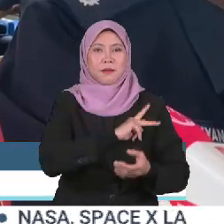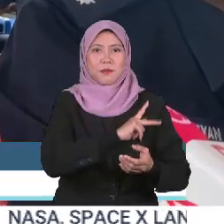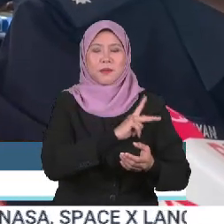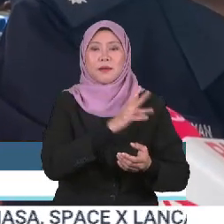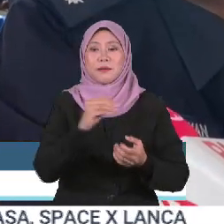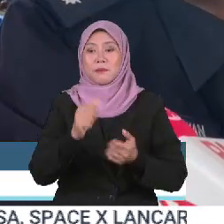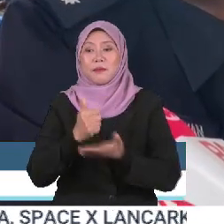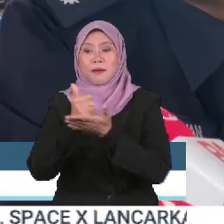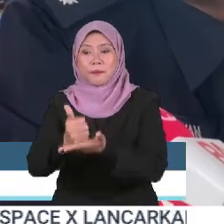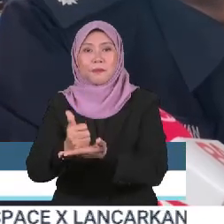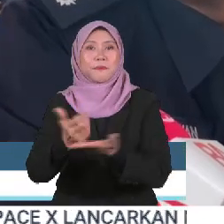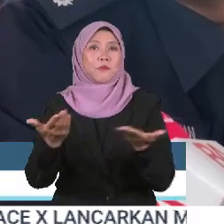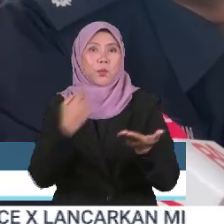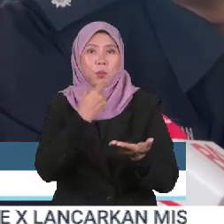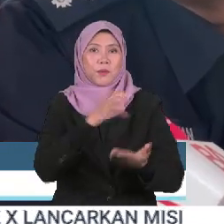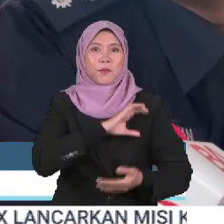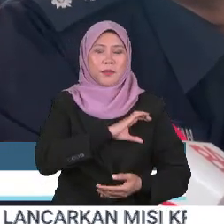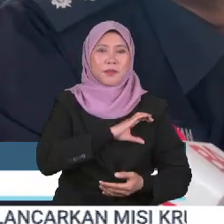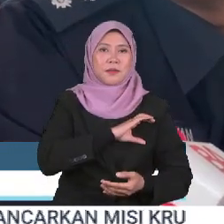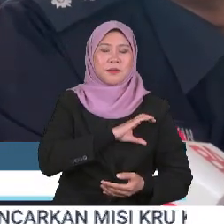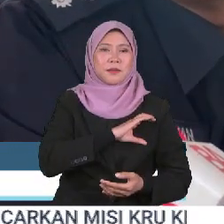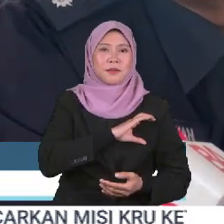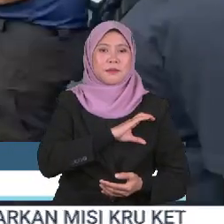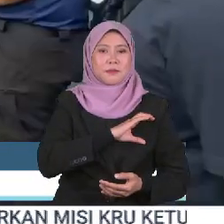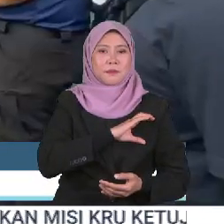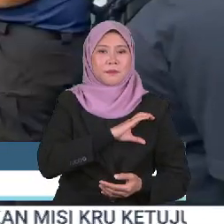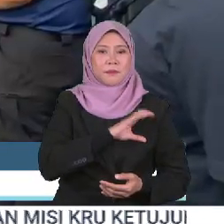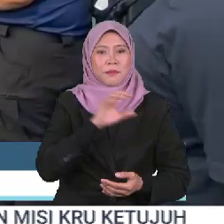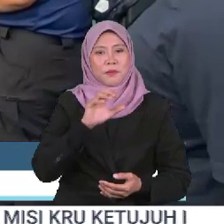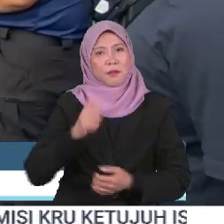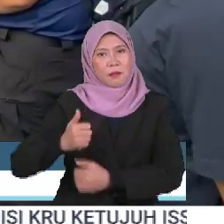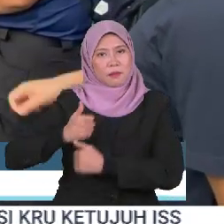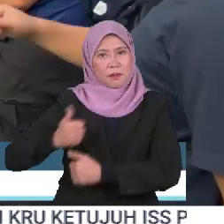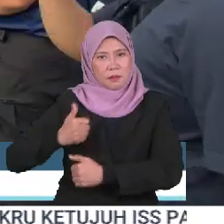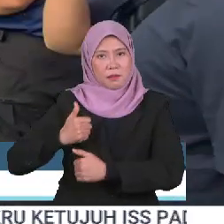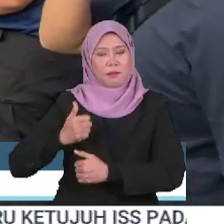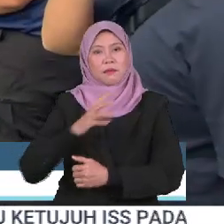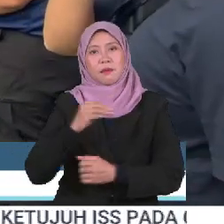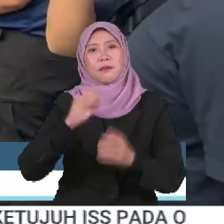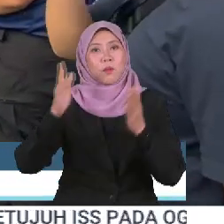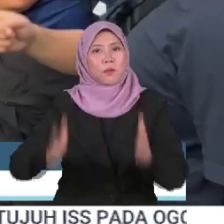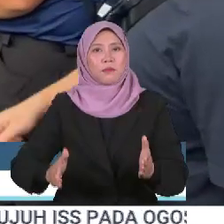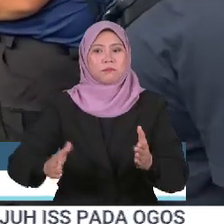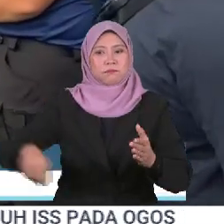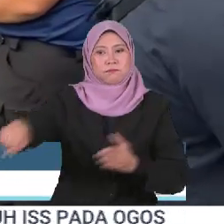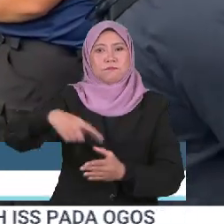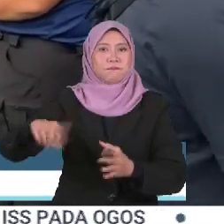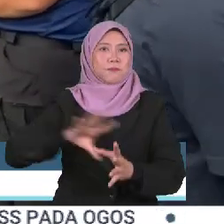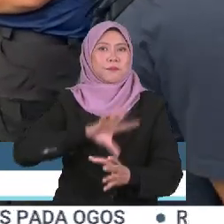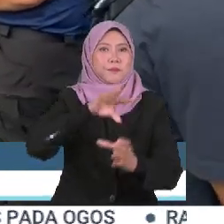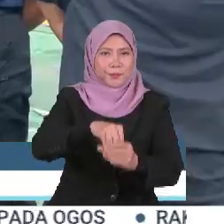dibantu oleh PDRM, PGA dan APM dan orang awam itu juga membantu